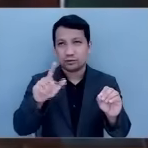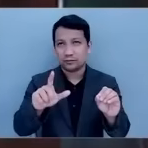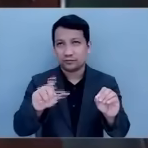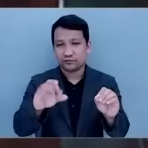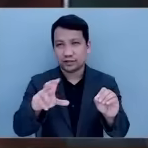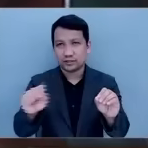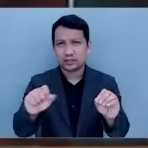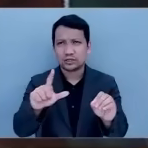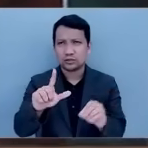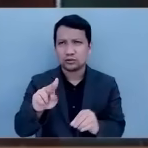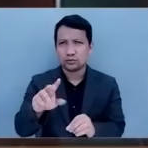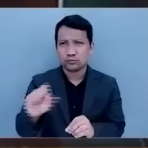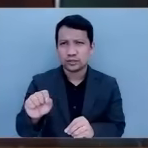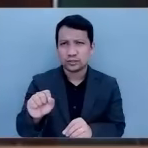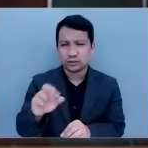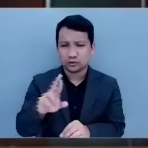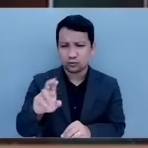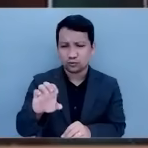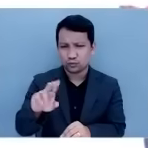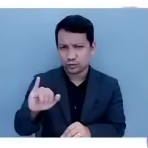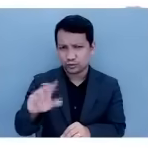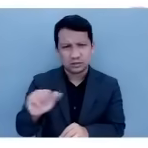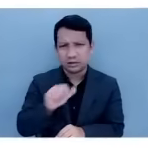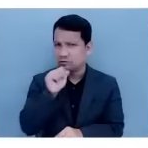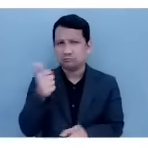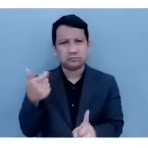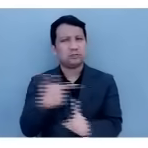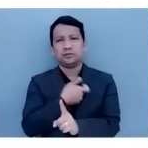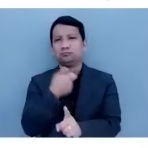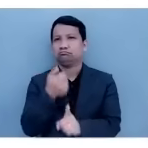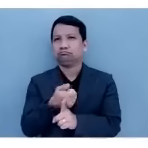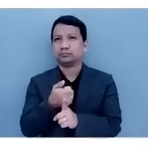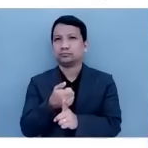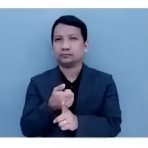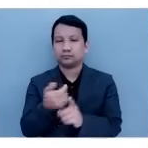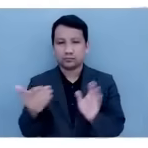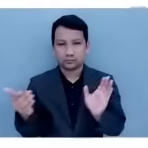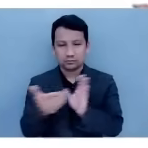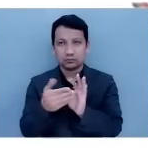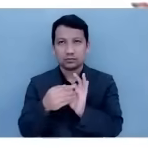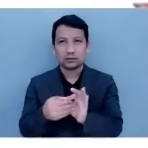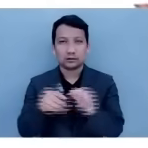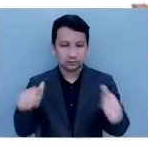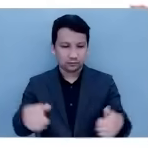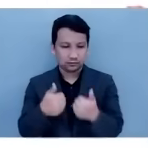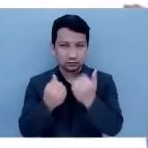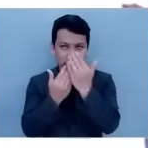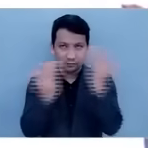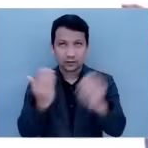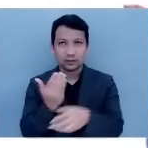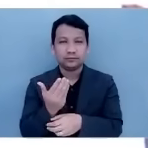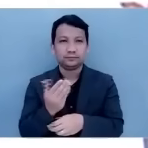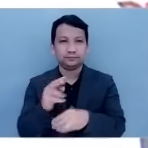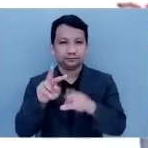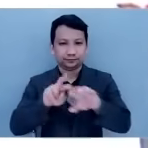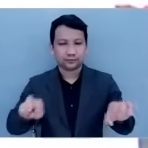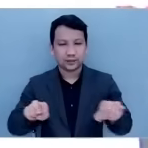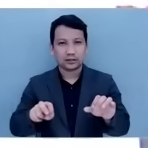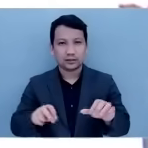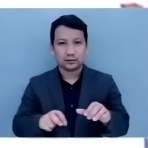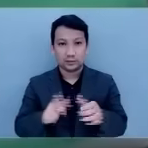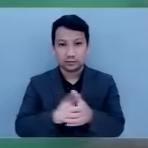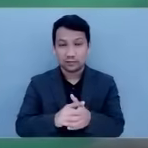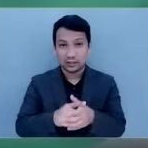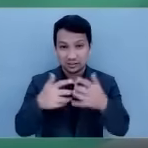na hindi nila sinaktan ang kanilang dating kasambahay. Kaya para magkaalaman na, hamon ng mga senador, sumailalim sila sa lie